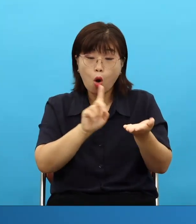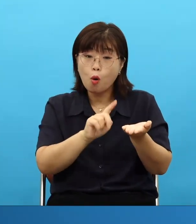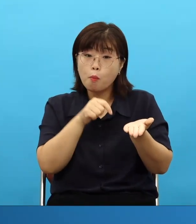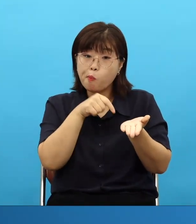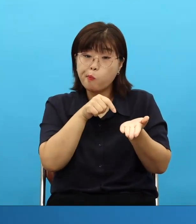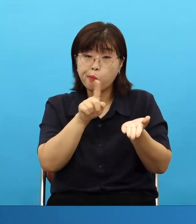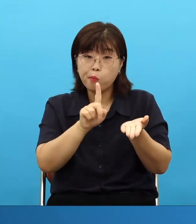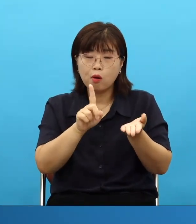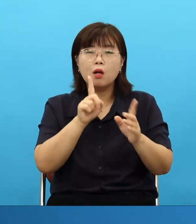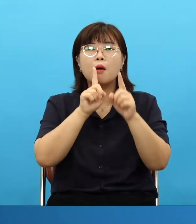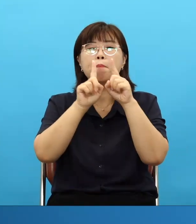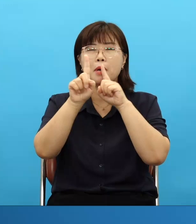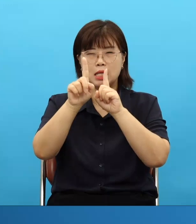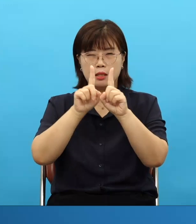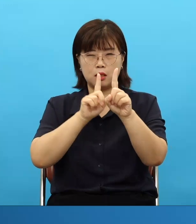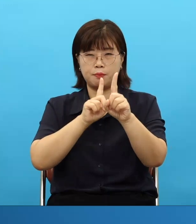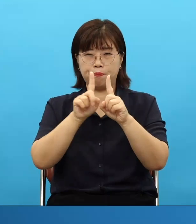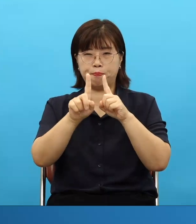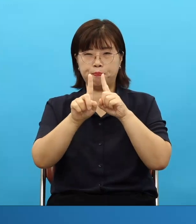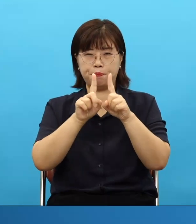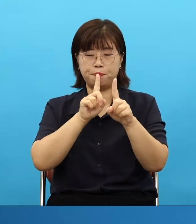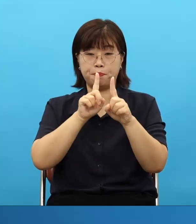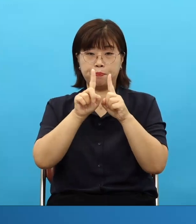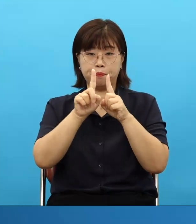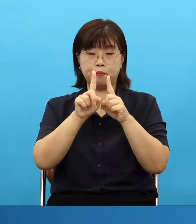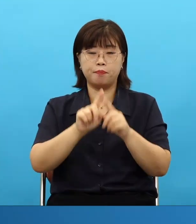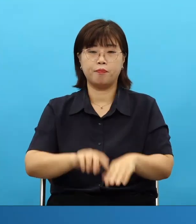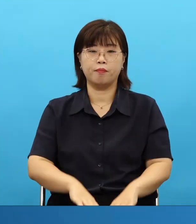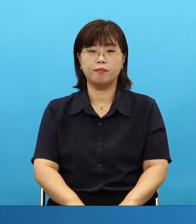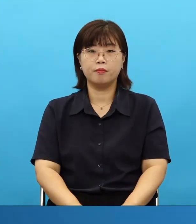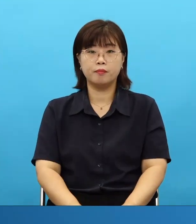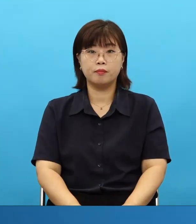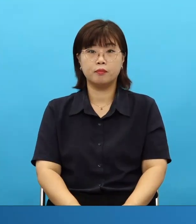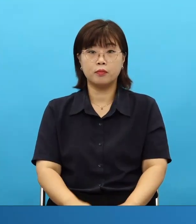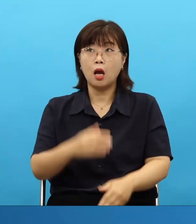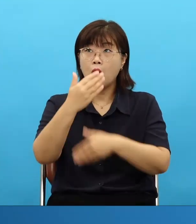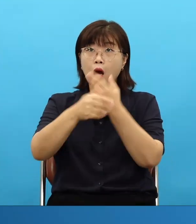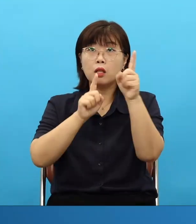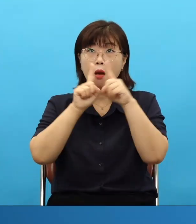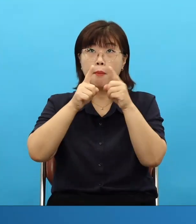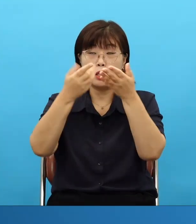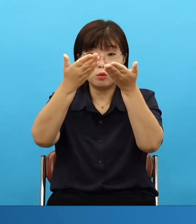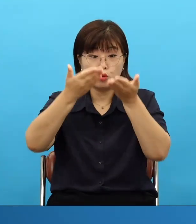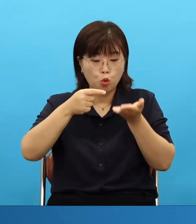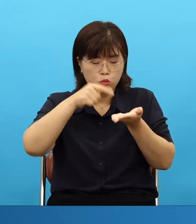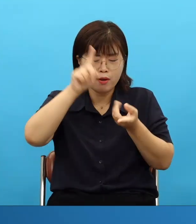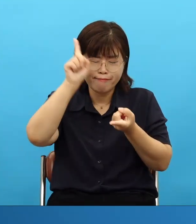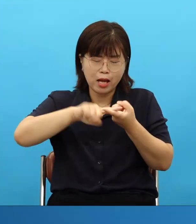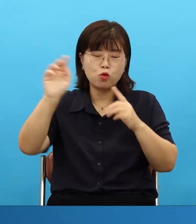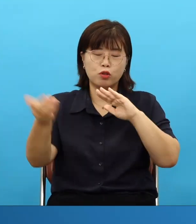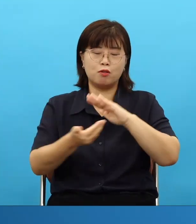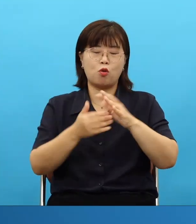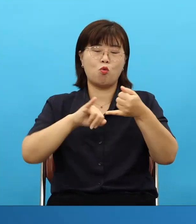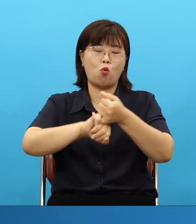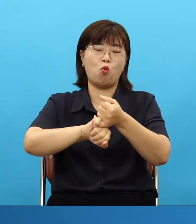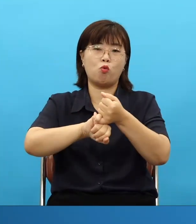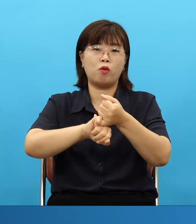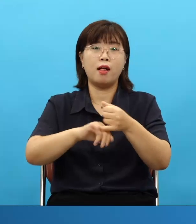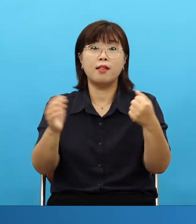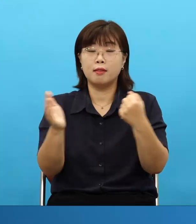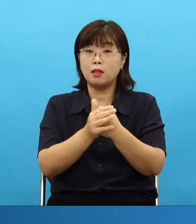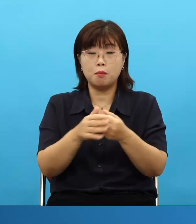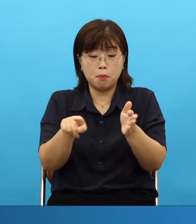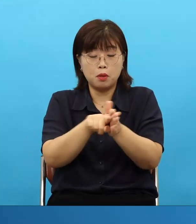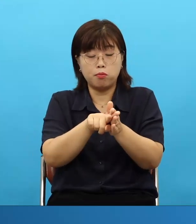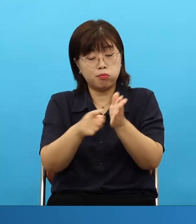하나님의 말씀입니다. It is God's word. 그러니까 흔들릴 필요가 없어요. And that's why there's no need for us to shake. 그